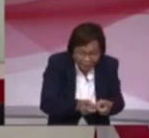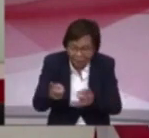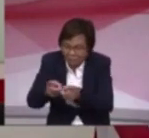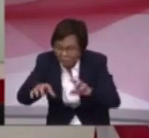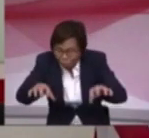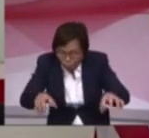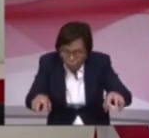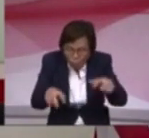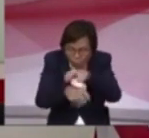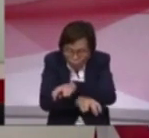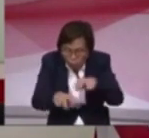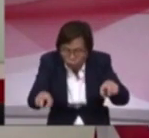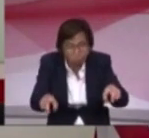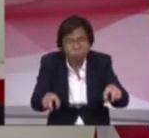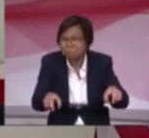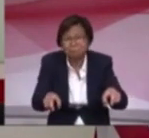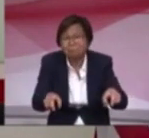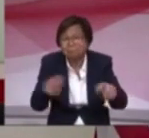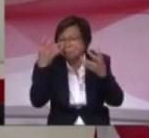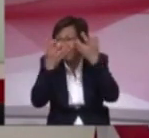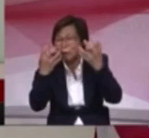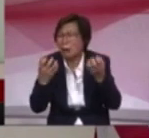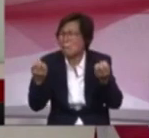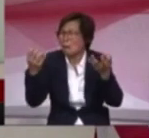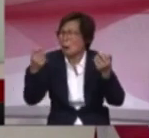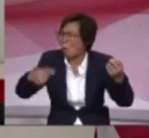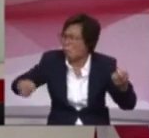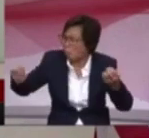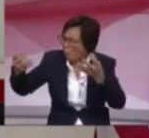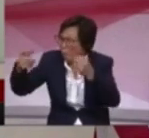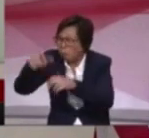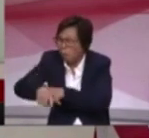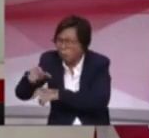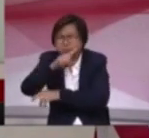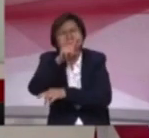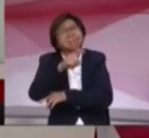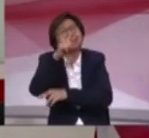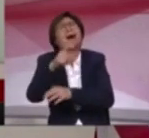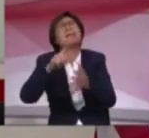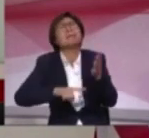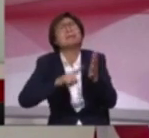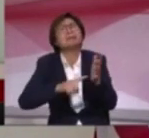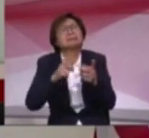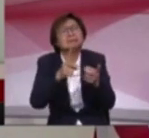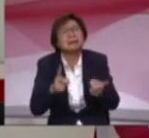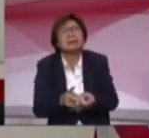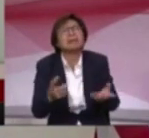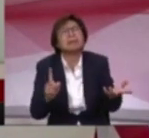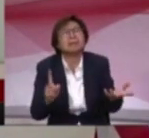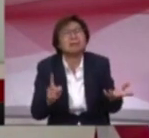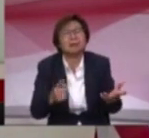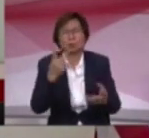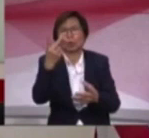Ramai yang tertanya-tanya, adakah daerah mana yang, daerah apa yang kita gunakan? Kerana ada